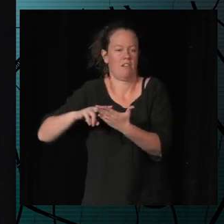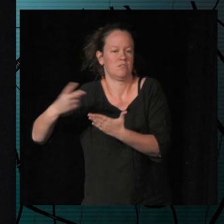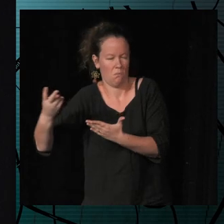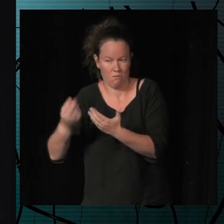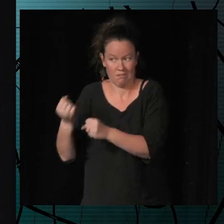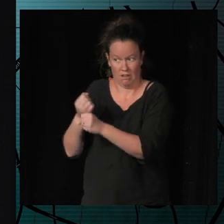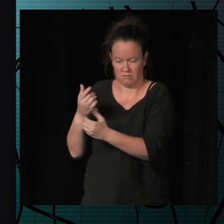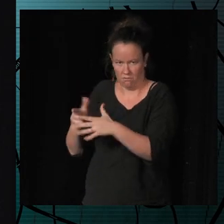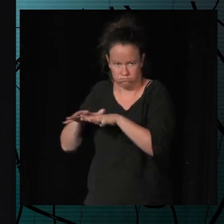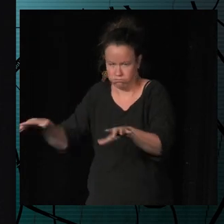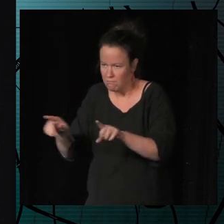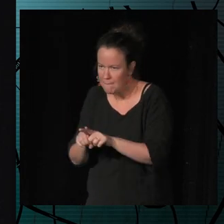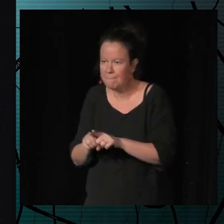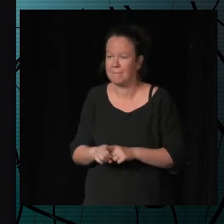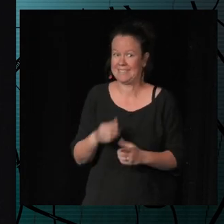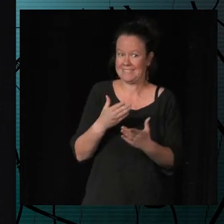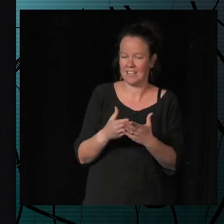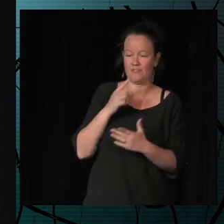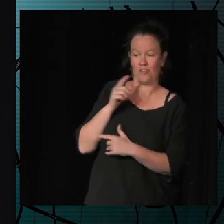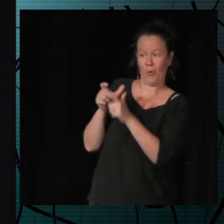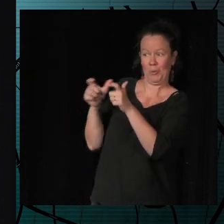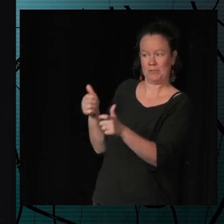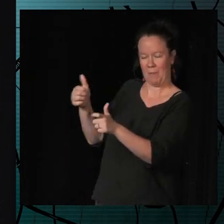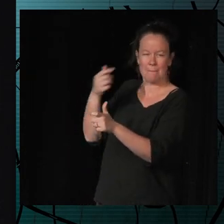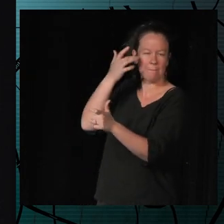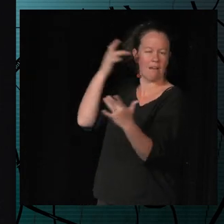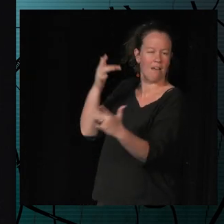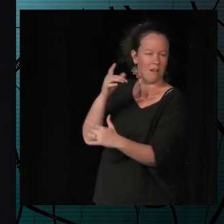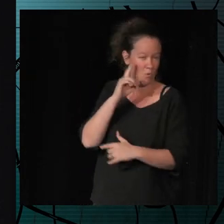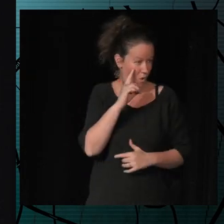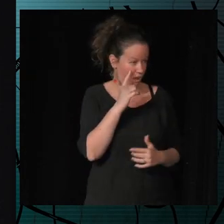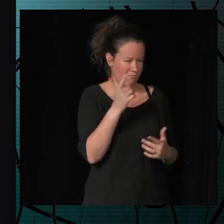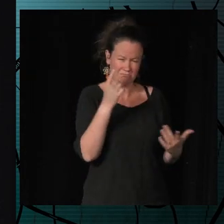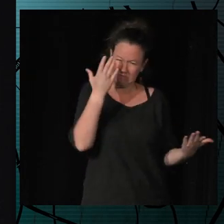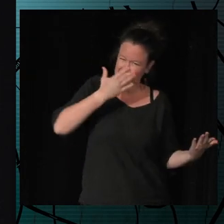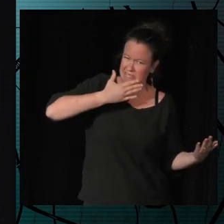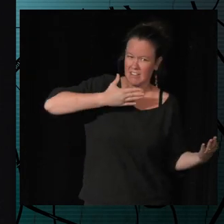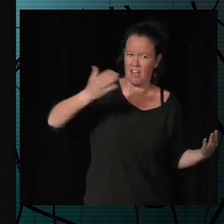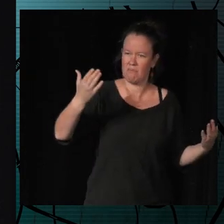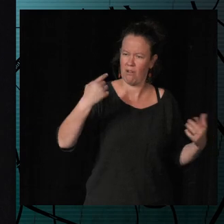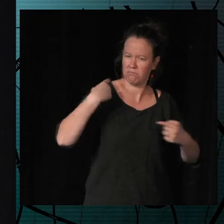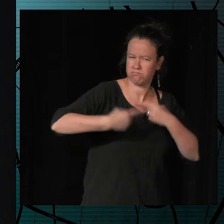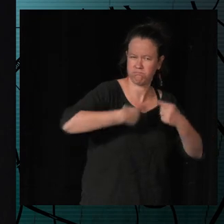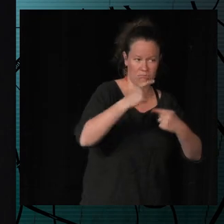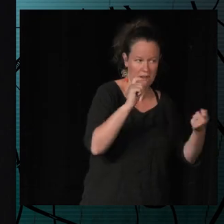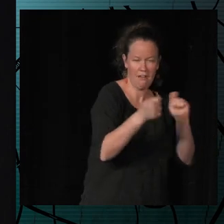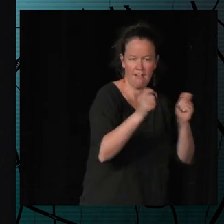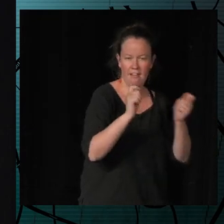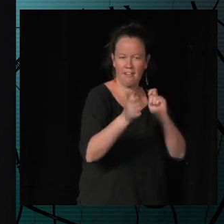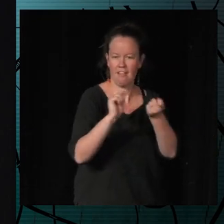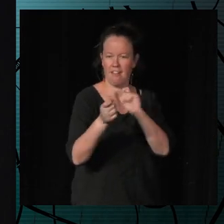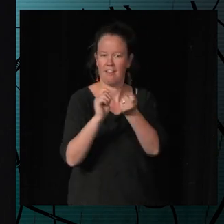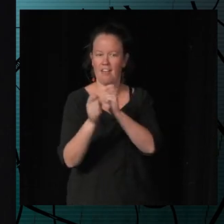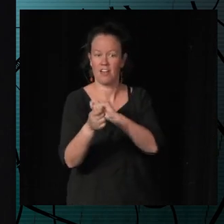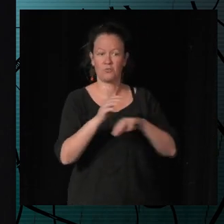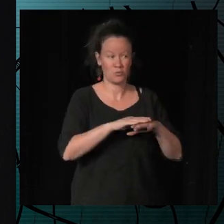c'est aussi ça c'est une capacité à revisiter ces grands classiques donc à mettre en scène soi-même sa mythologie les remakes magistraux Resident Evil